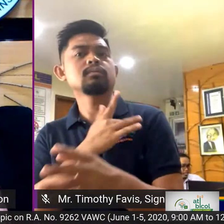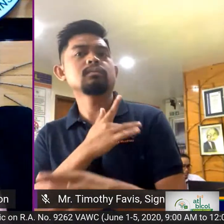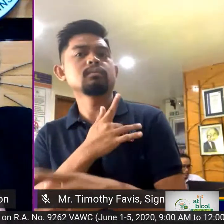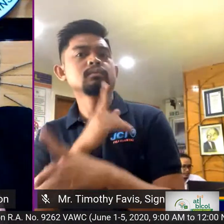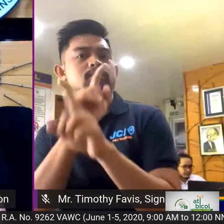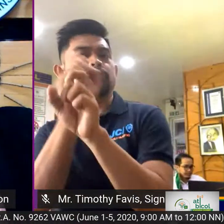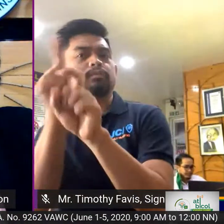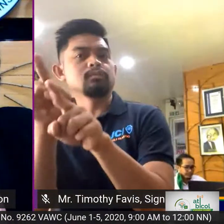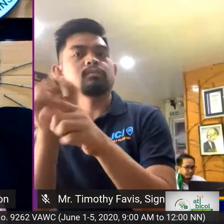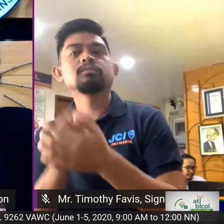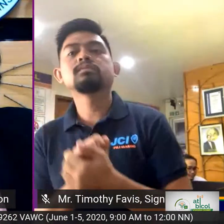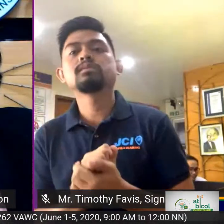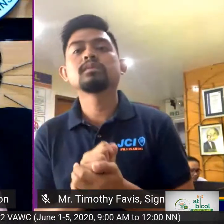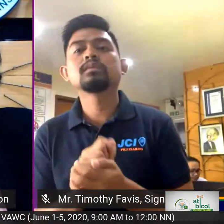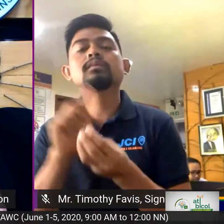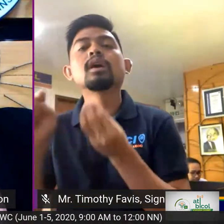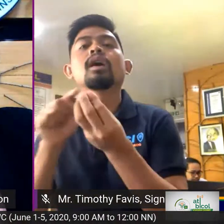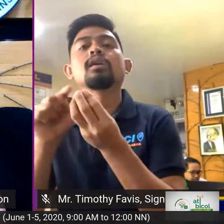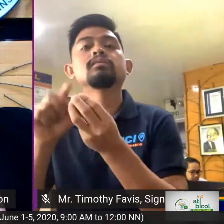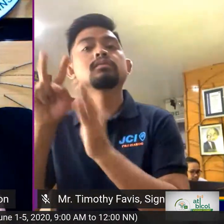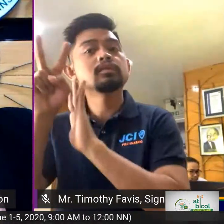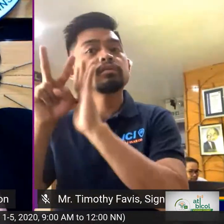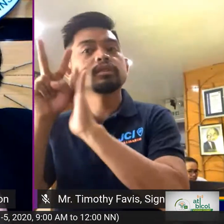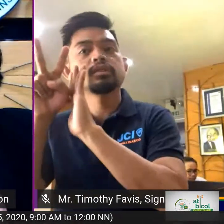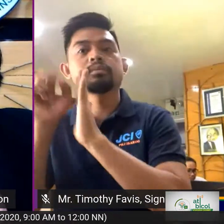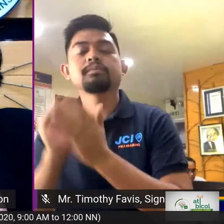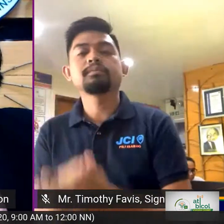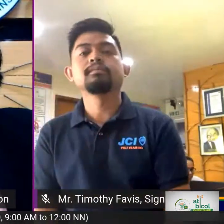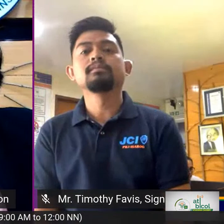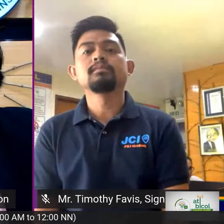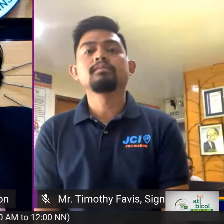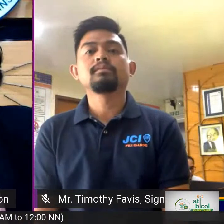How do you feel? Ano po yung ano yung video?